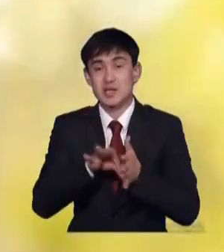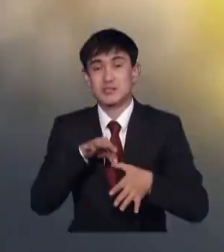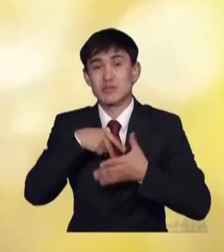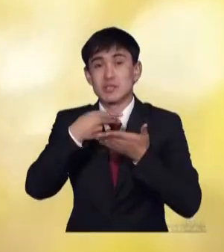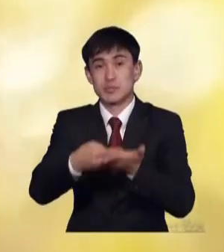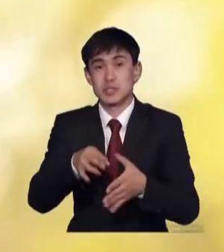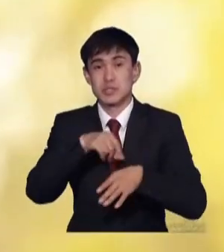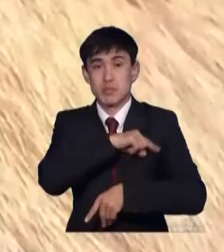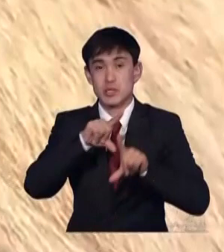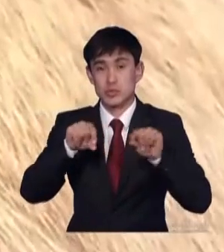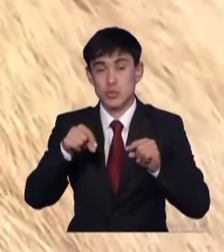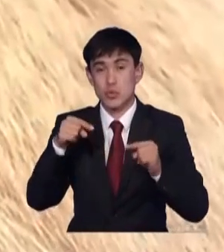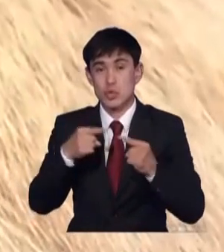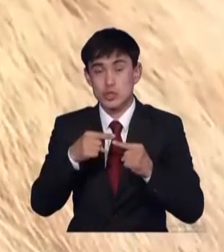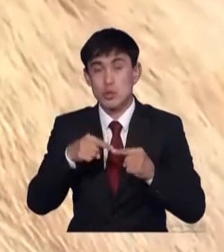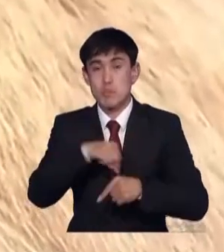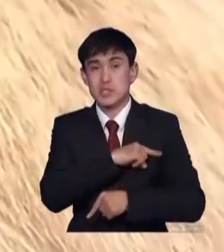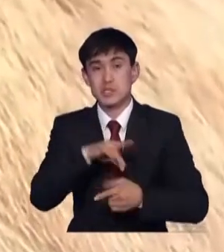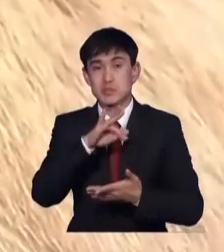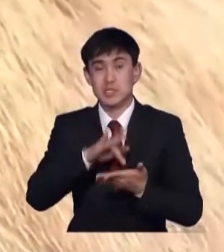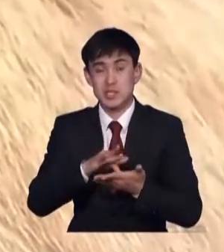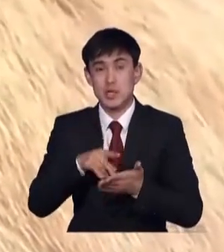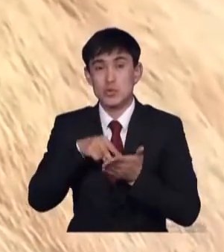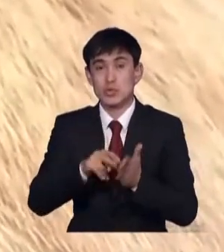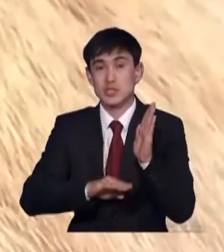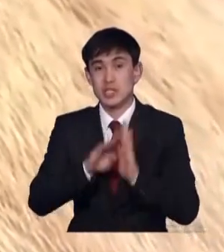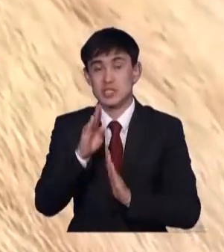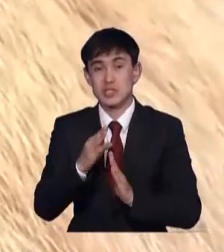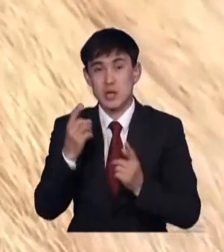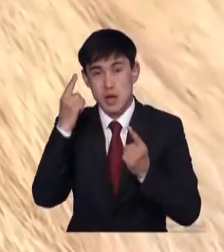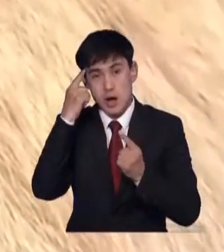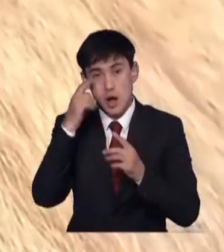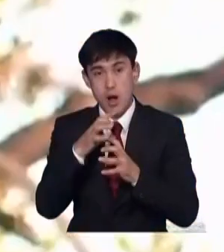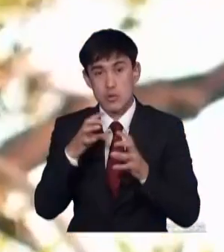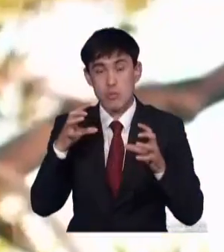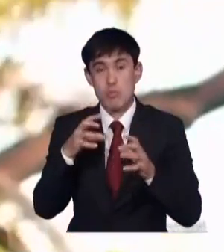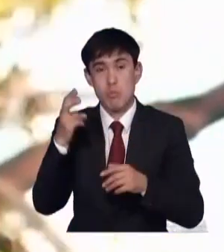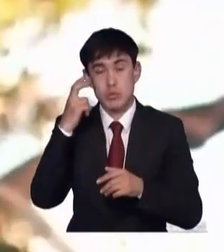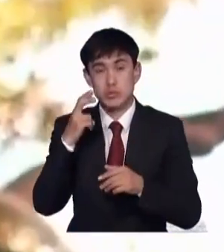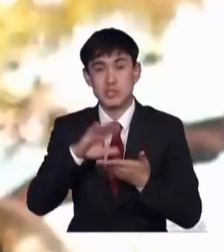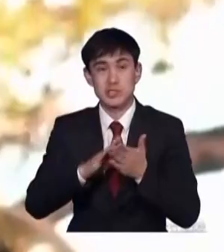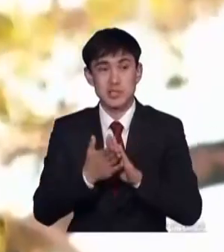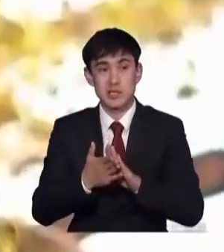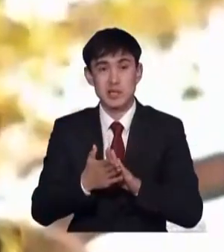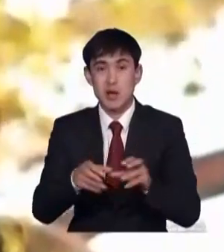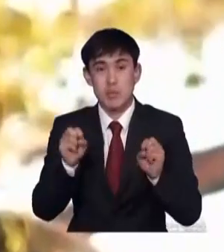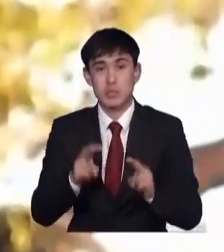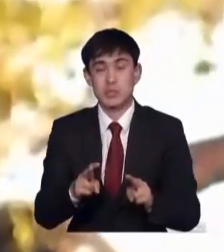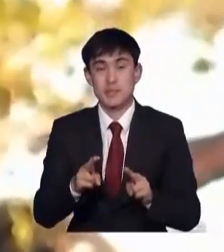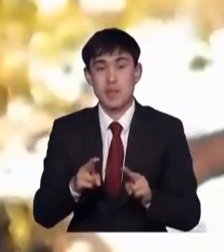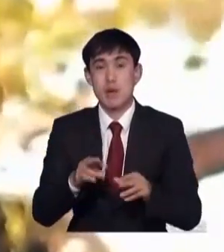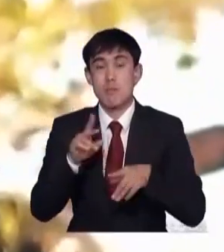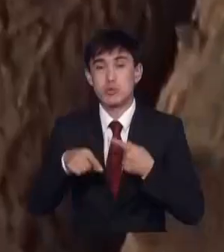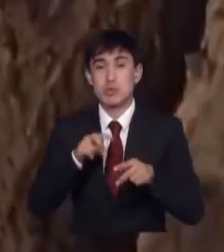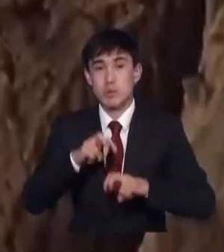госпитализировали уточняется что в медицинском центре у туриста начался отёк мозга его состояние оценивалось как критическое после